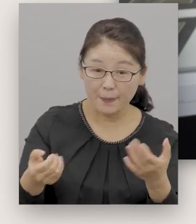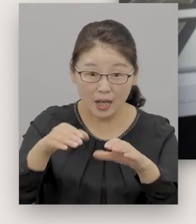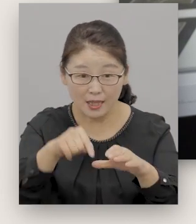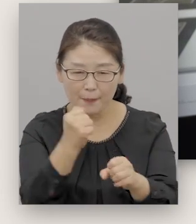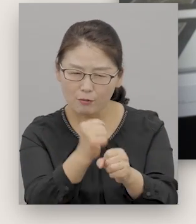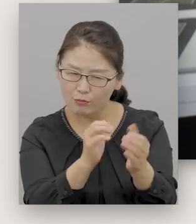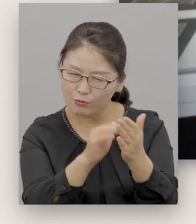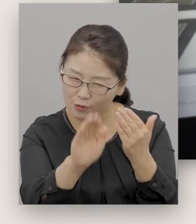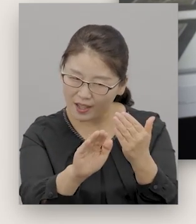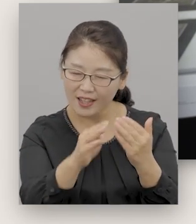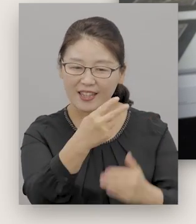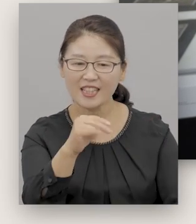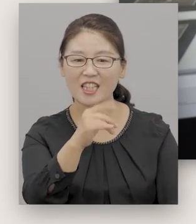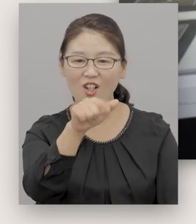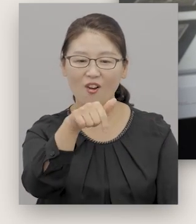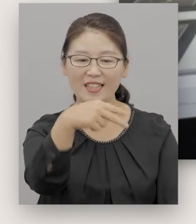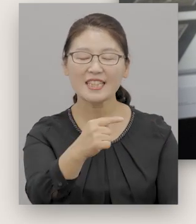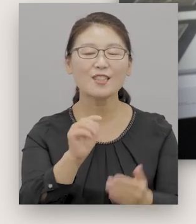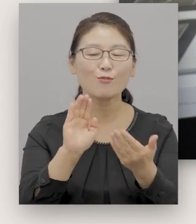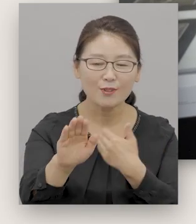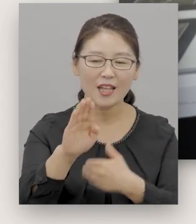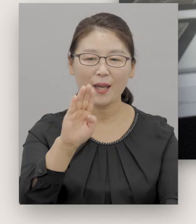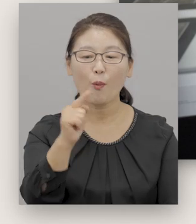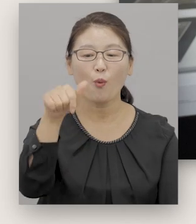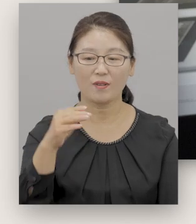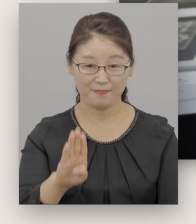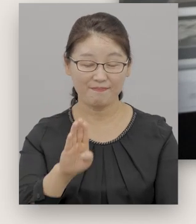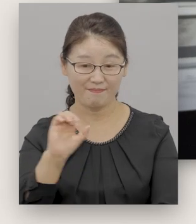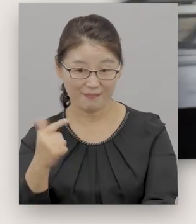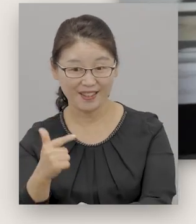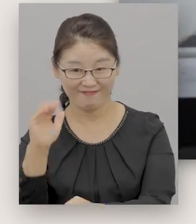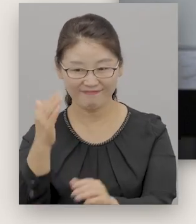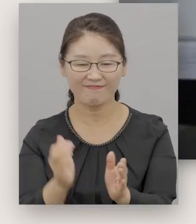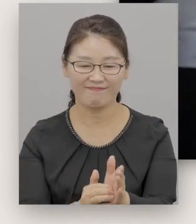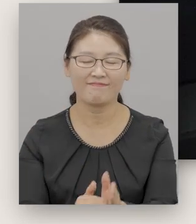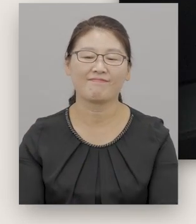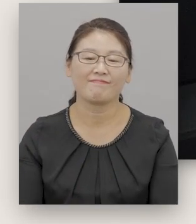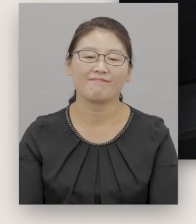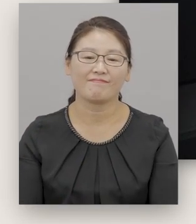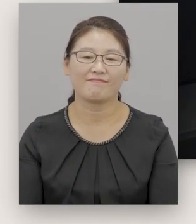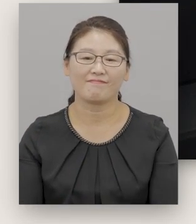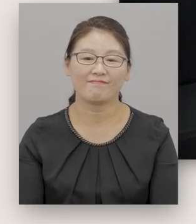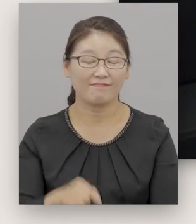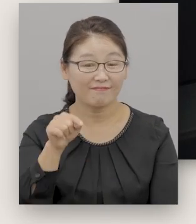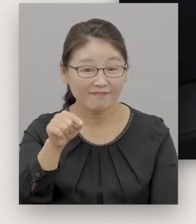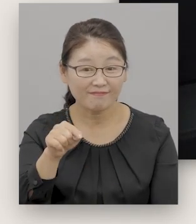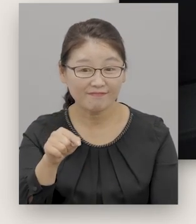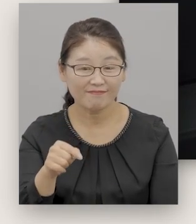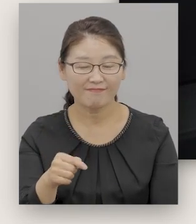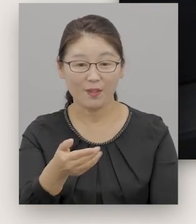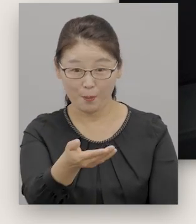딜럭스 버전 그 다음에 만들어진 보급판에 이제 중에 하나라고 할수 있습니다. 여기 나중에 좀 자세히